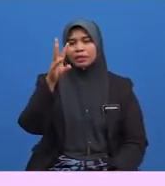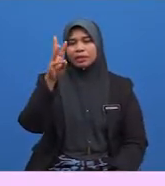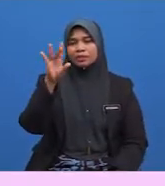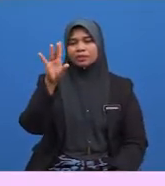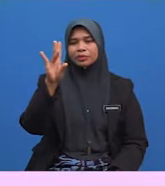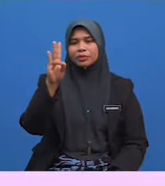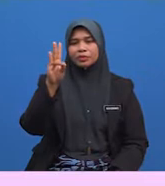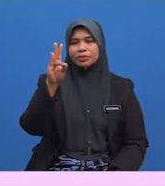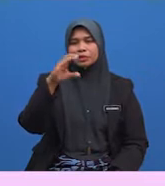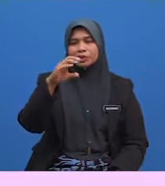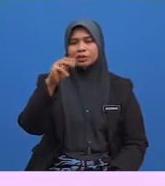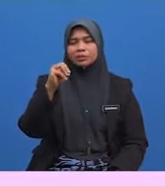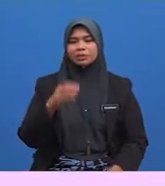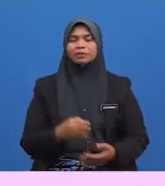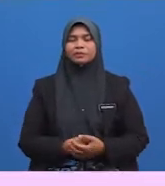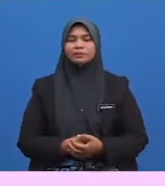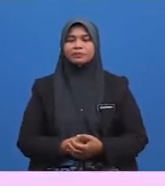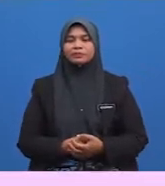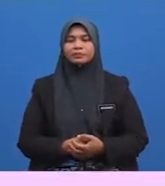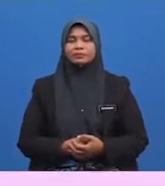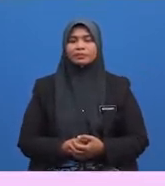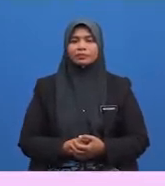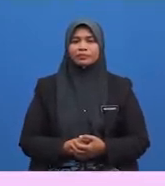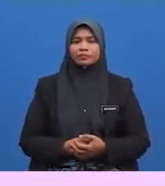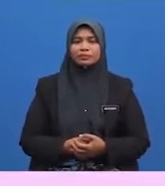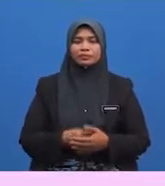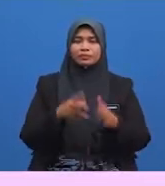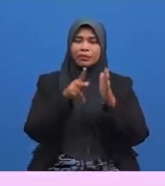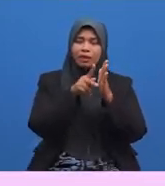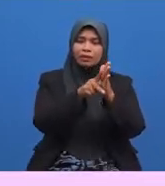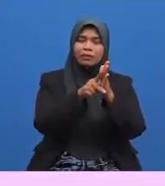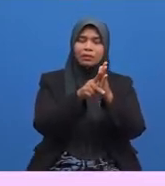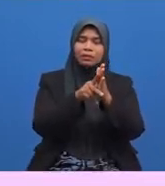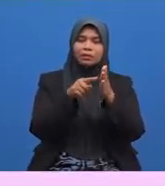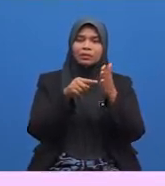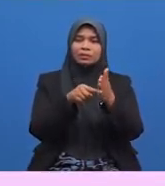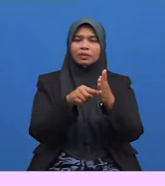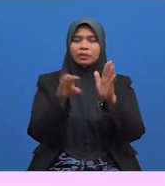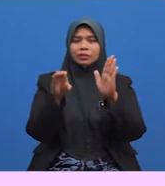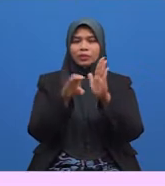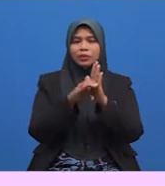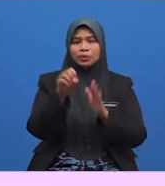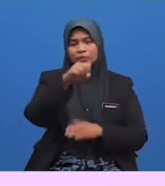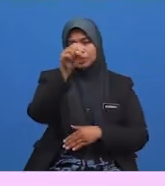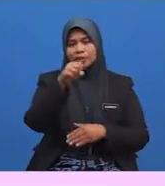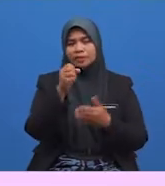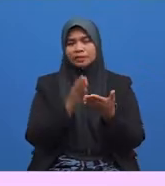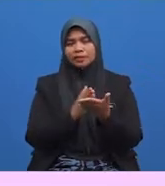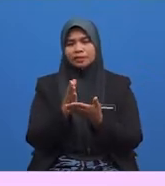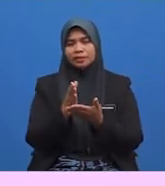14.67 cm. Murid-murid, paparan menunjukkan contoh soalan